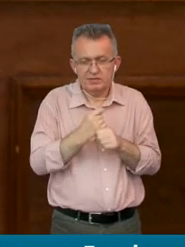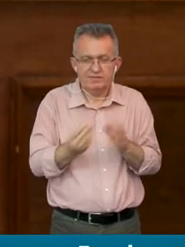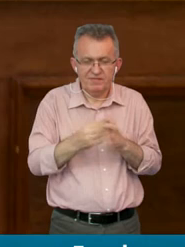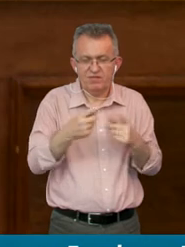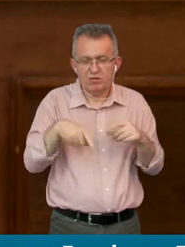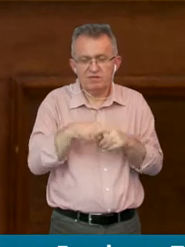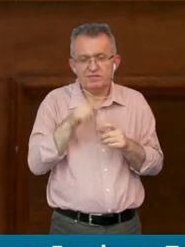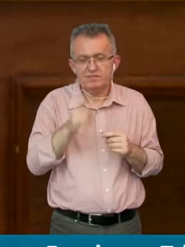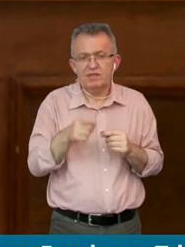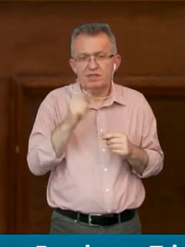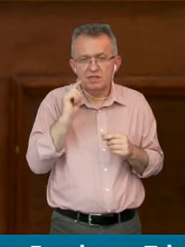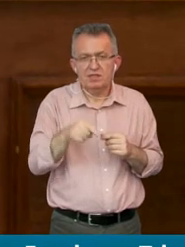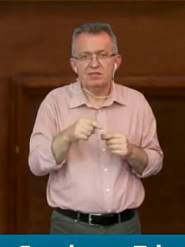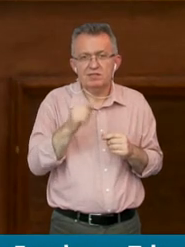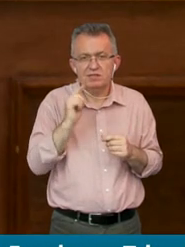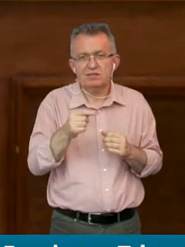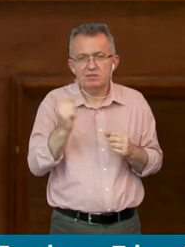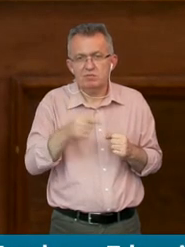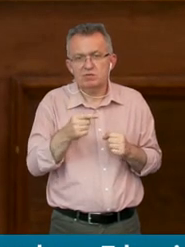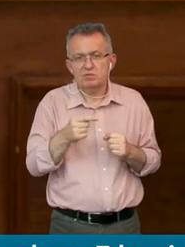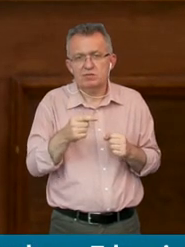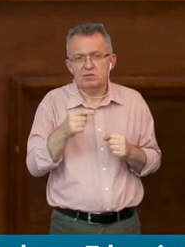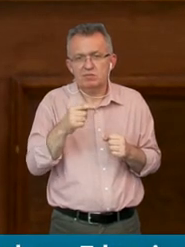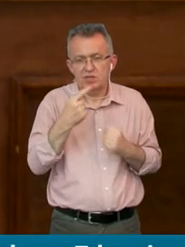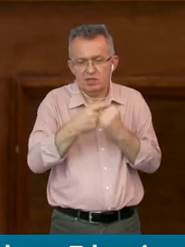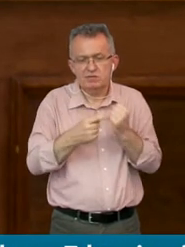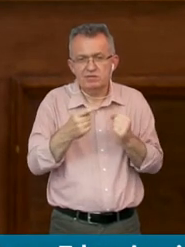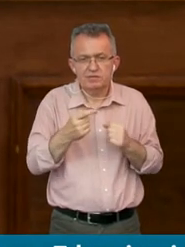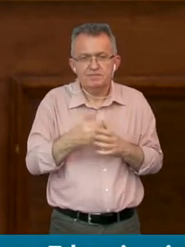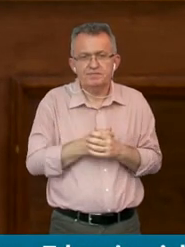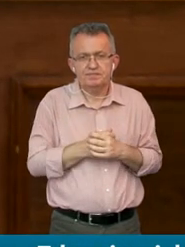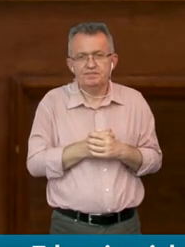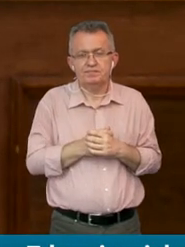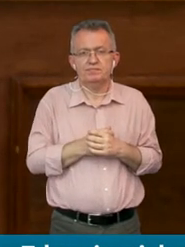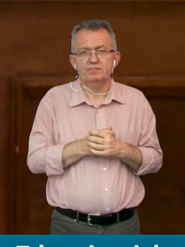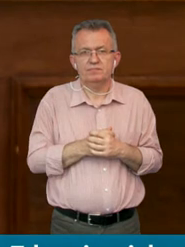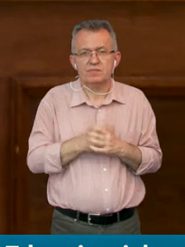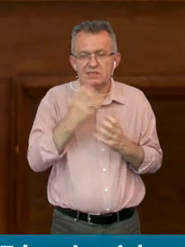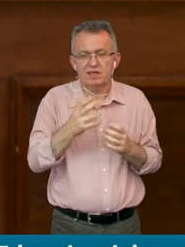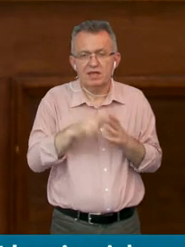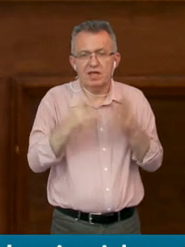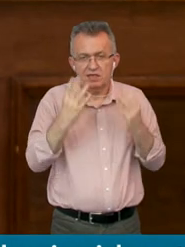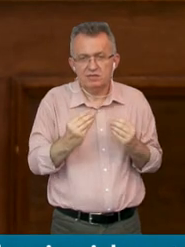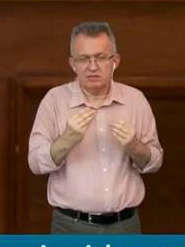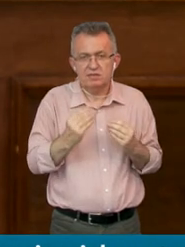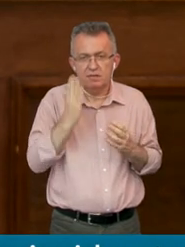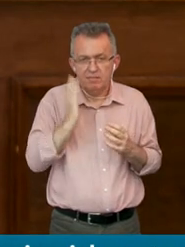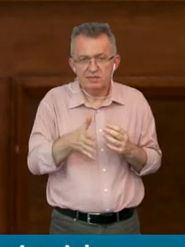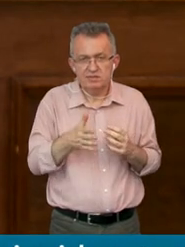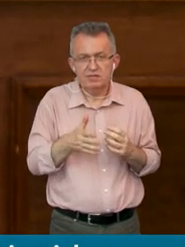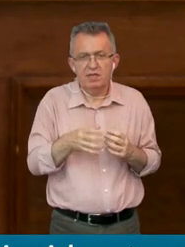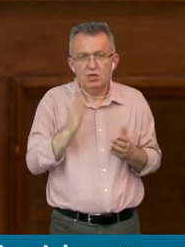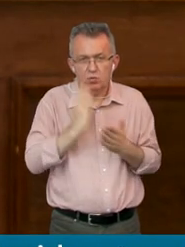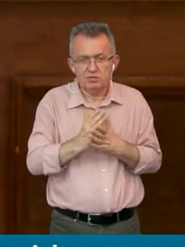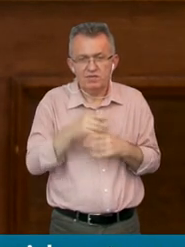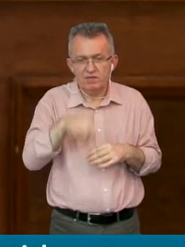no i z tym się teraz musimy borykać. Natomiast chcę powiedzieć, że na jesieni ta sytuacja będzie się już w